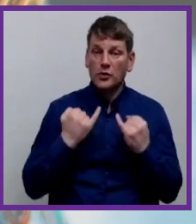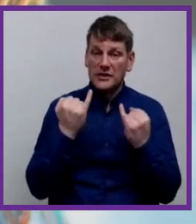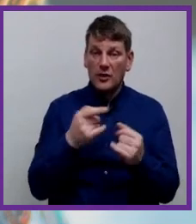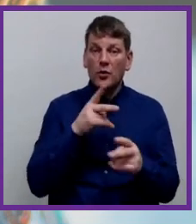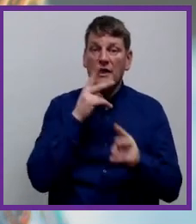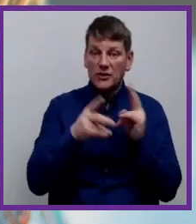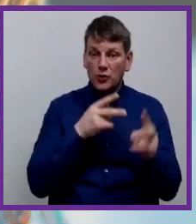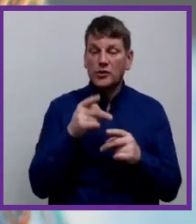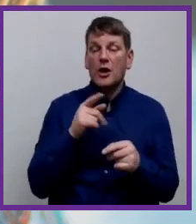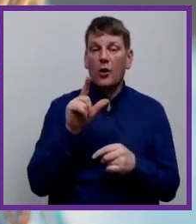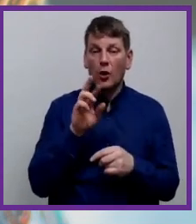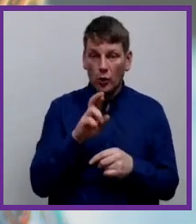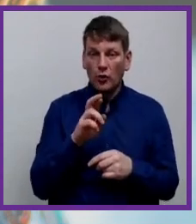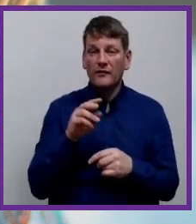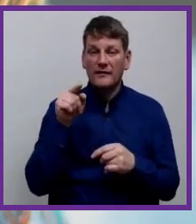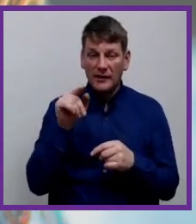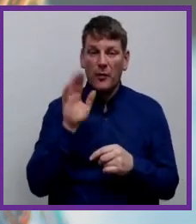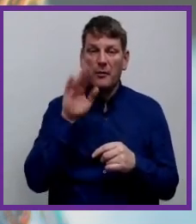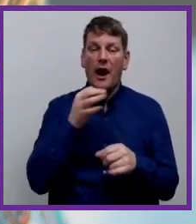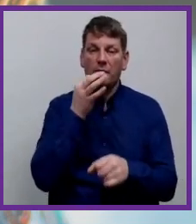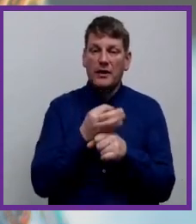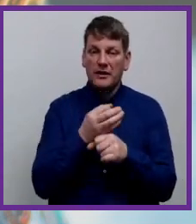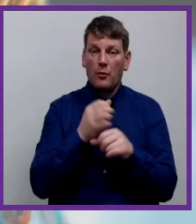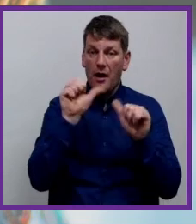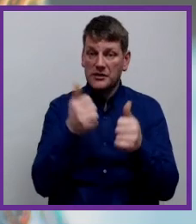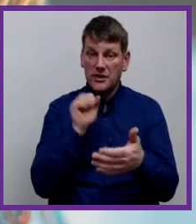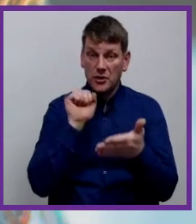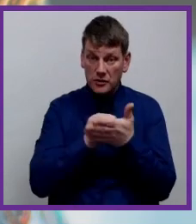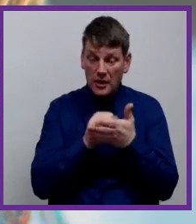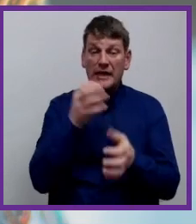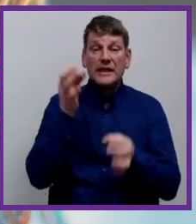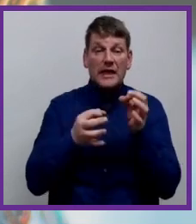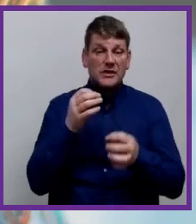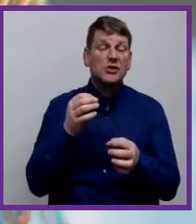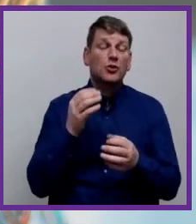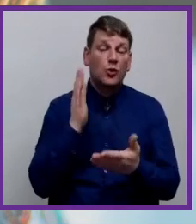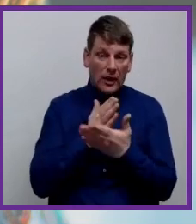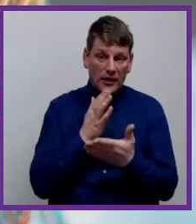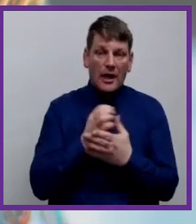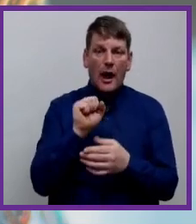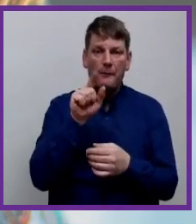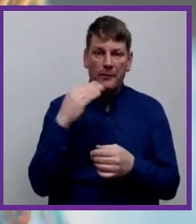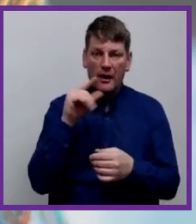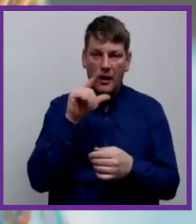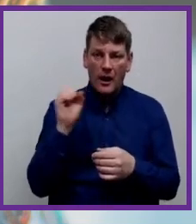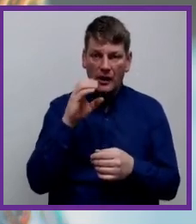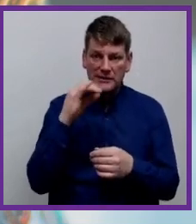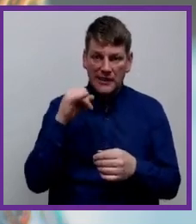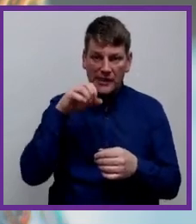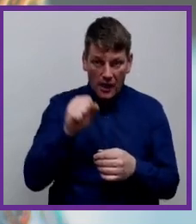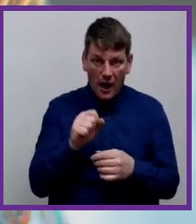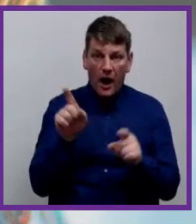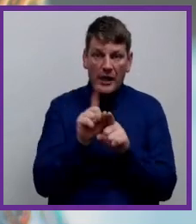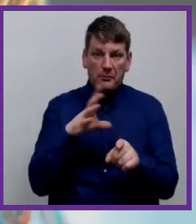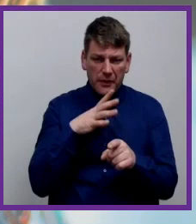Ludolfu Libertu kā atbildīgo mākslinieku redaktoru tiesā. Un tiesa notika arī apelācija, un arī ļoti